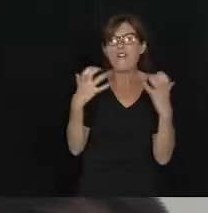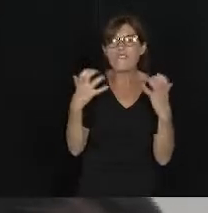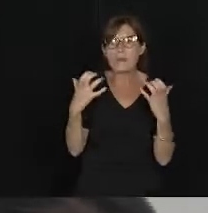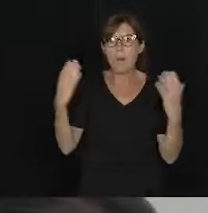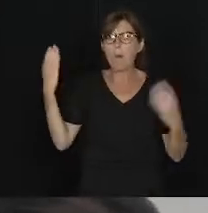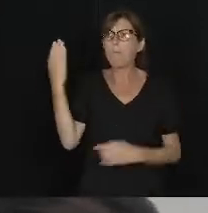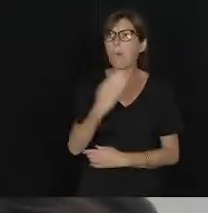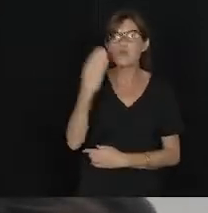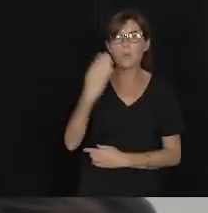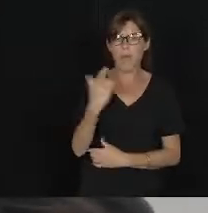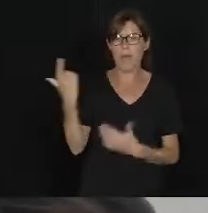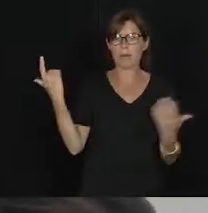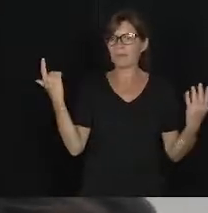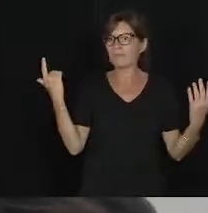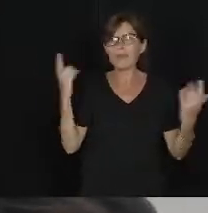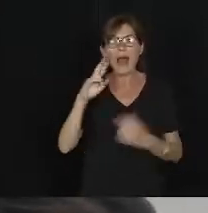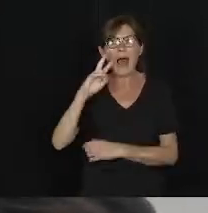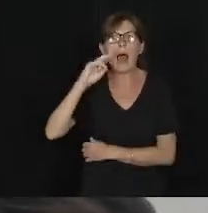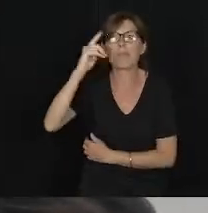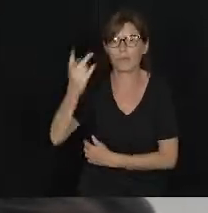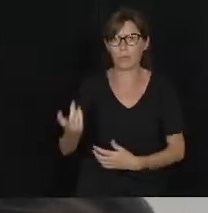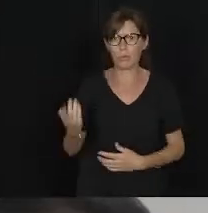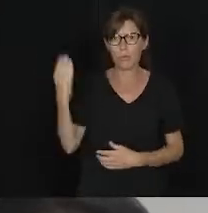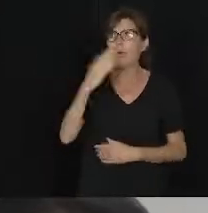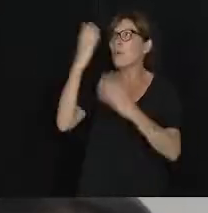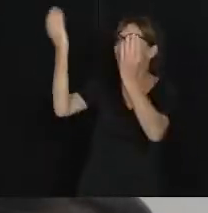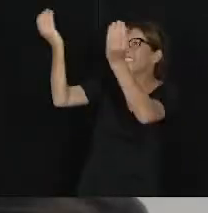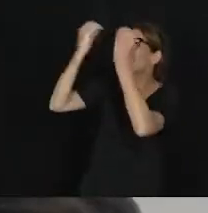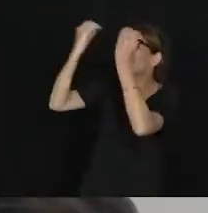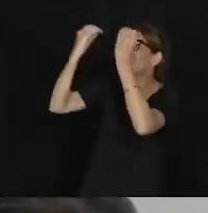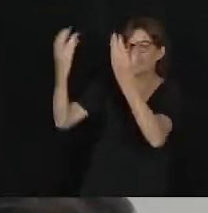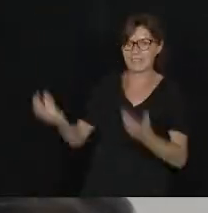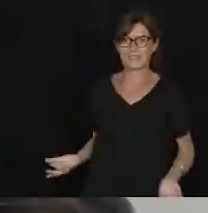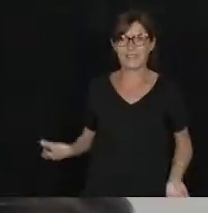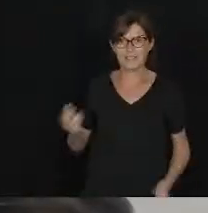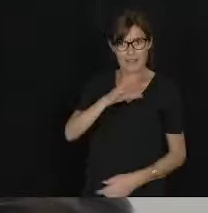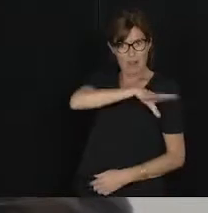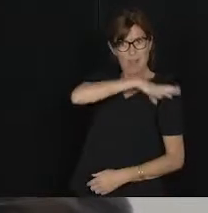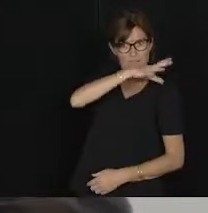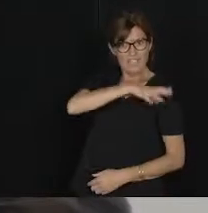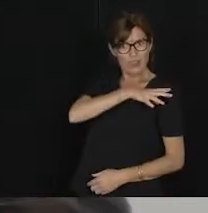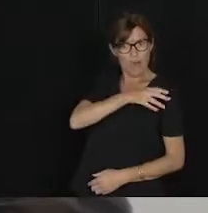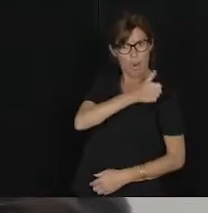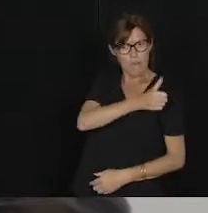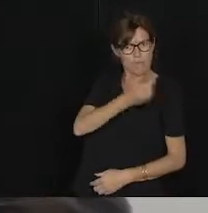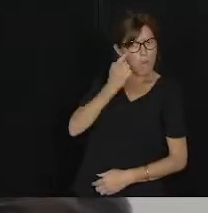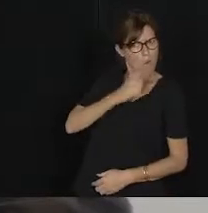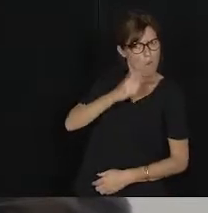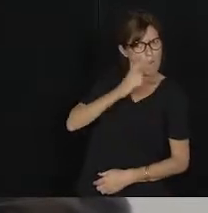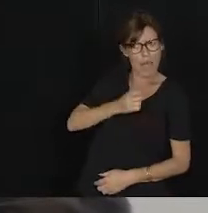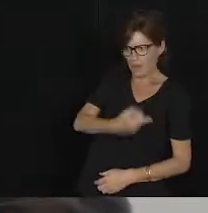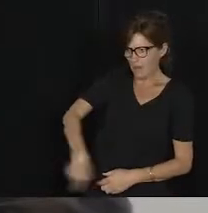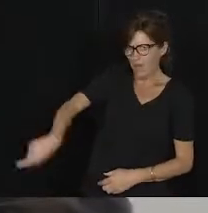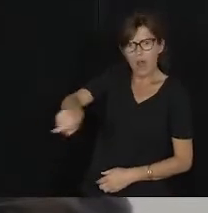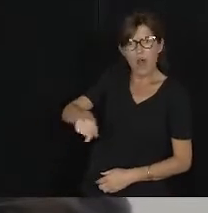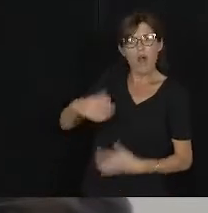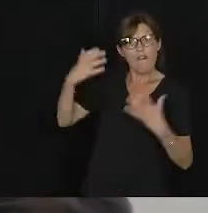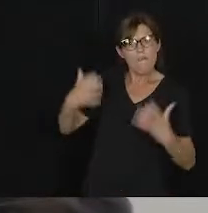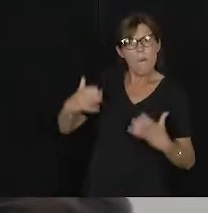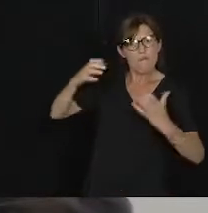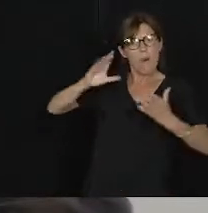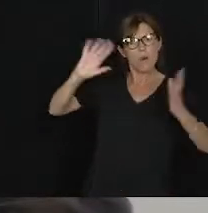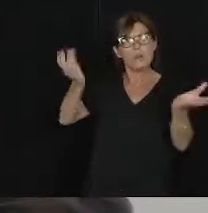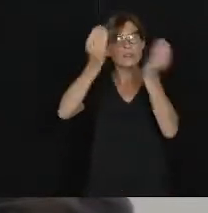partage. Notons que ce sont les demandes d'enseignants, hein, répercutant les demandes d'élèves, qui ont poussé les administrations françaises à organiser